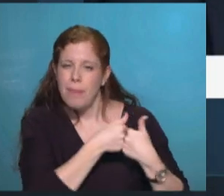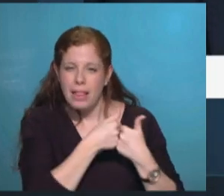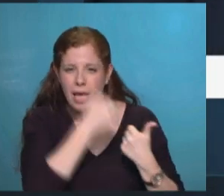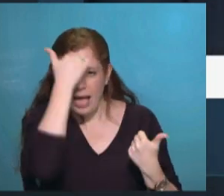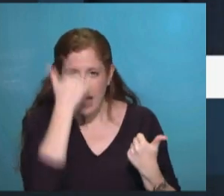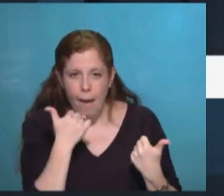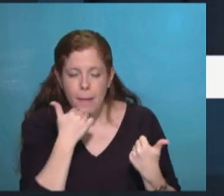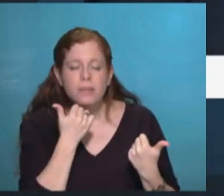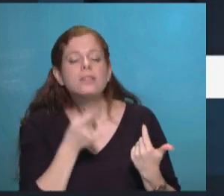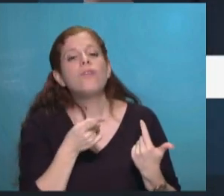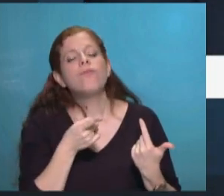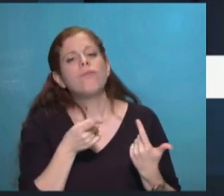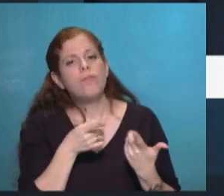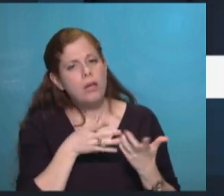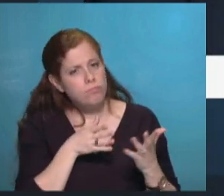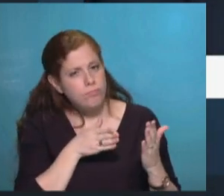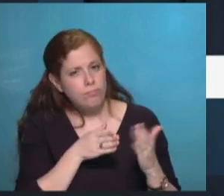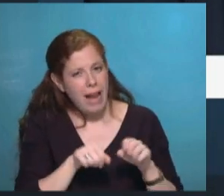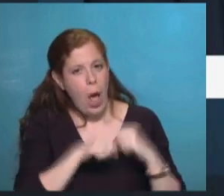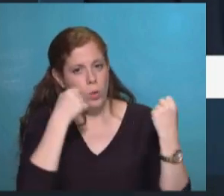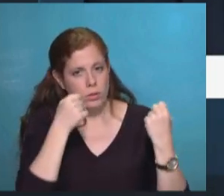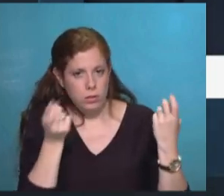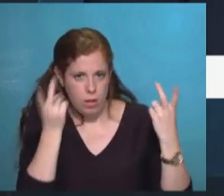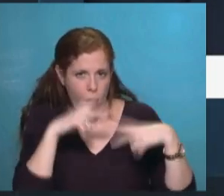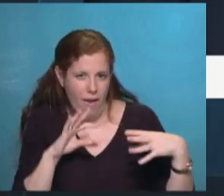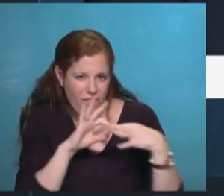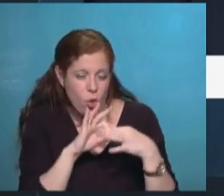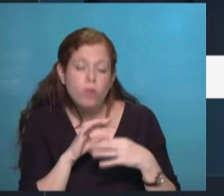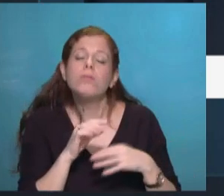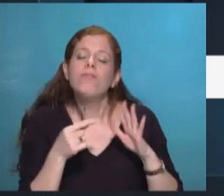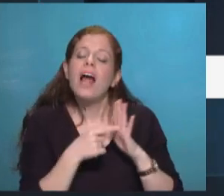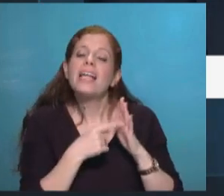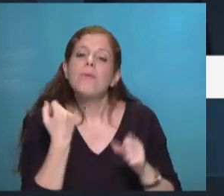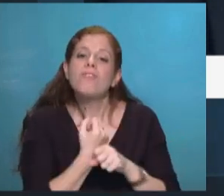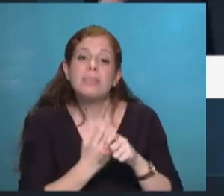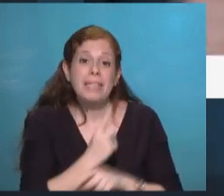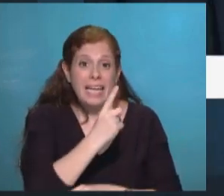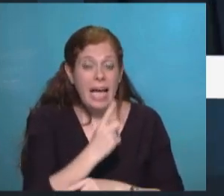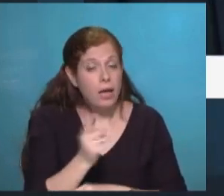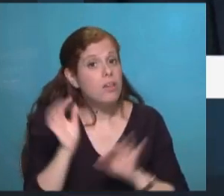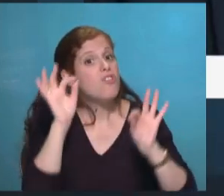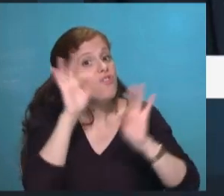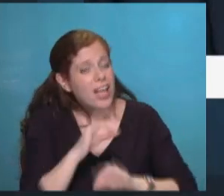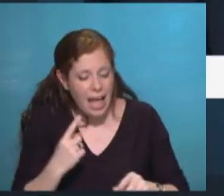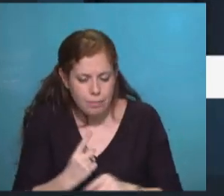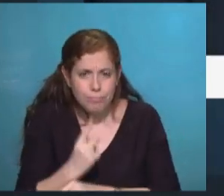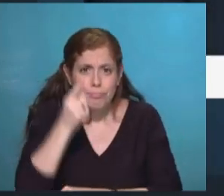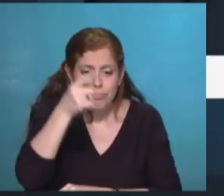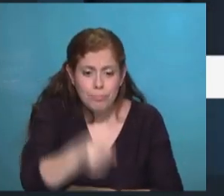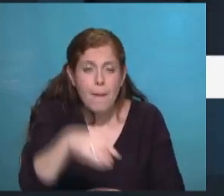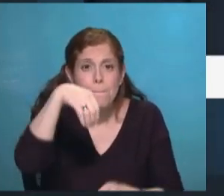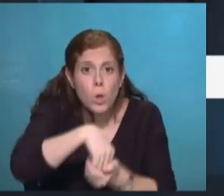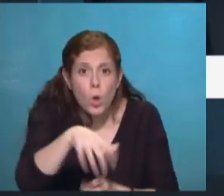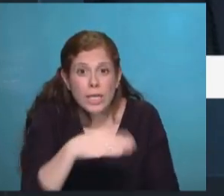ולפרוץ את ההבנות, ולכן הם מבצעים את הירי הזה. ועדיין, רקטה כזאת, אם היא פוגעת בתוך שטח ישראל ויש